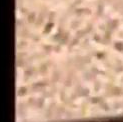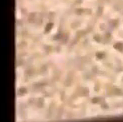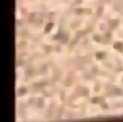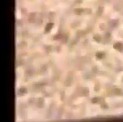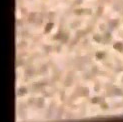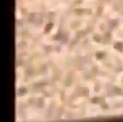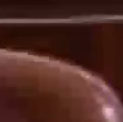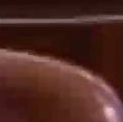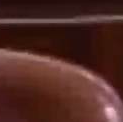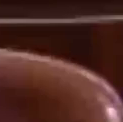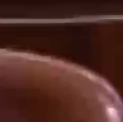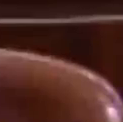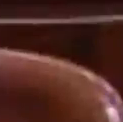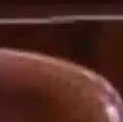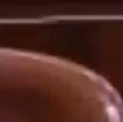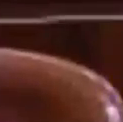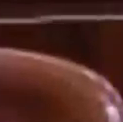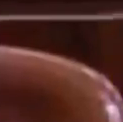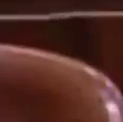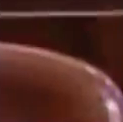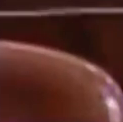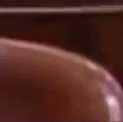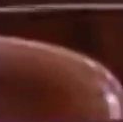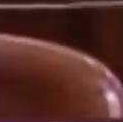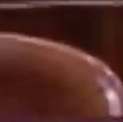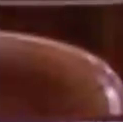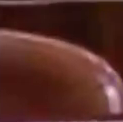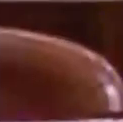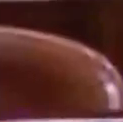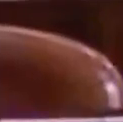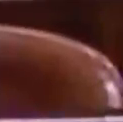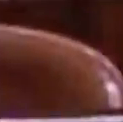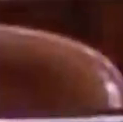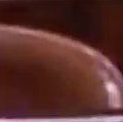לנו כבוד. תן לנו כבוד. אנחנו לא כמוך. תן לנו כבוד. אף אחד לא שולח אותנו.